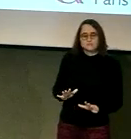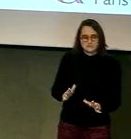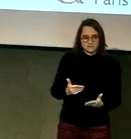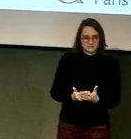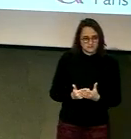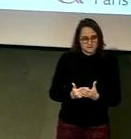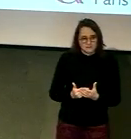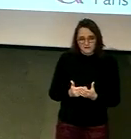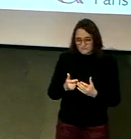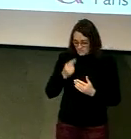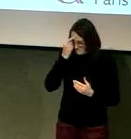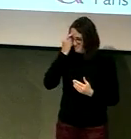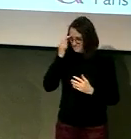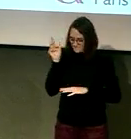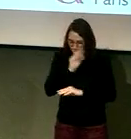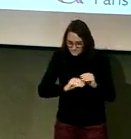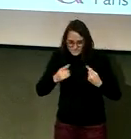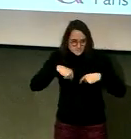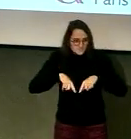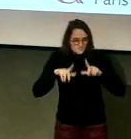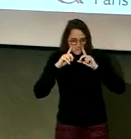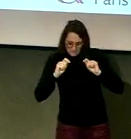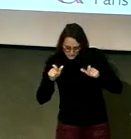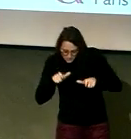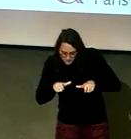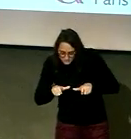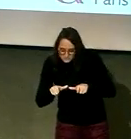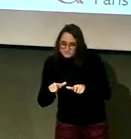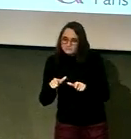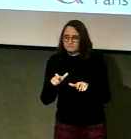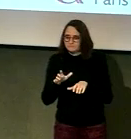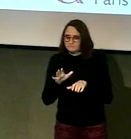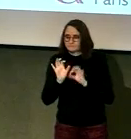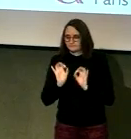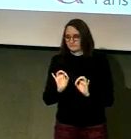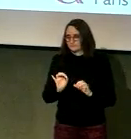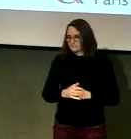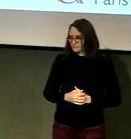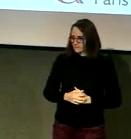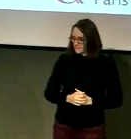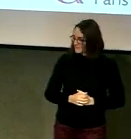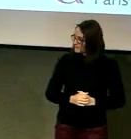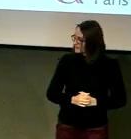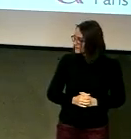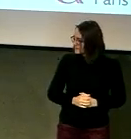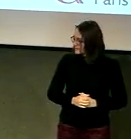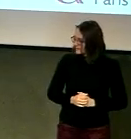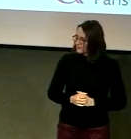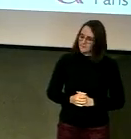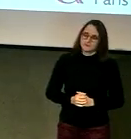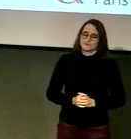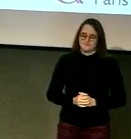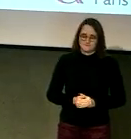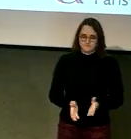de notre prise en charge, de notre attention et d'un accompagnement, on va dire, holistique.